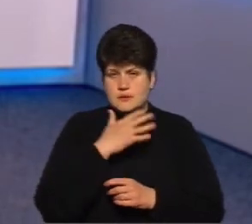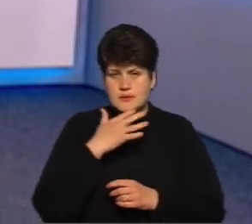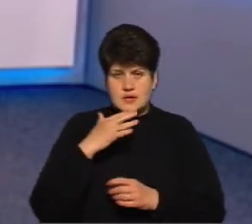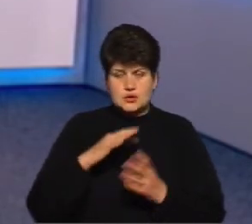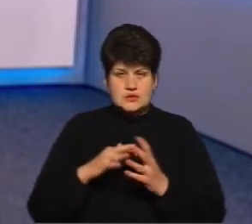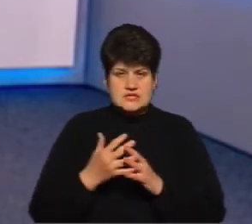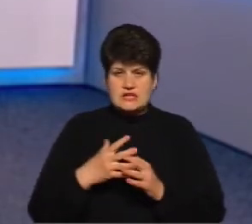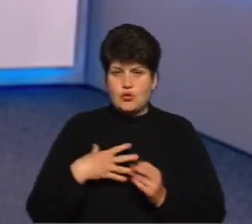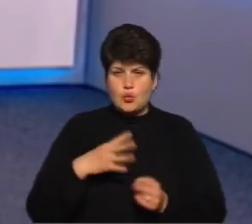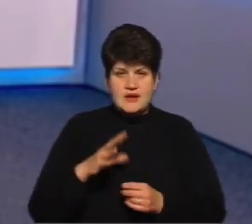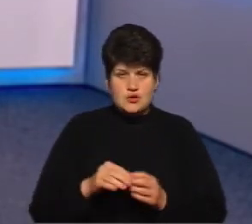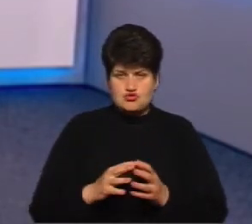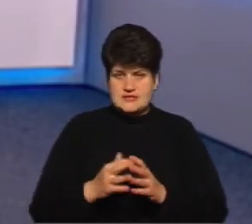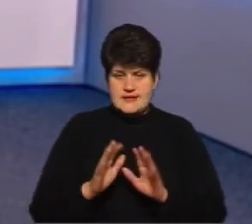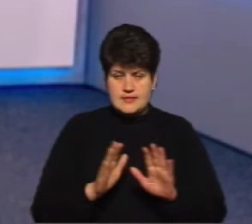села.